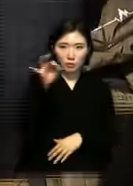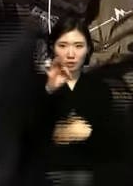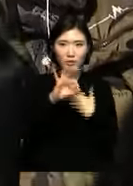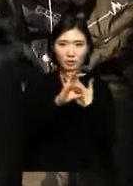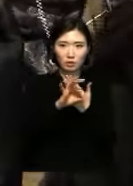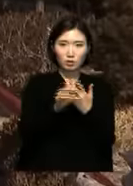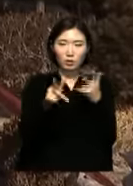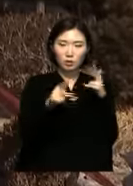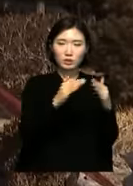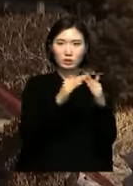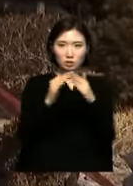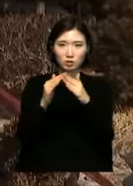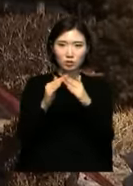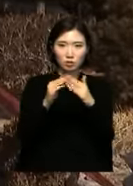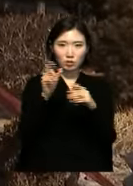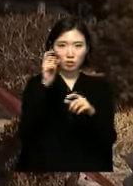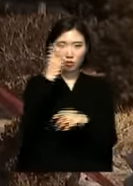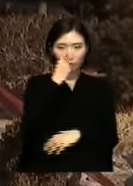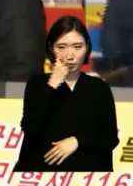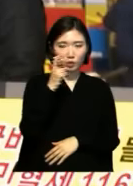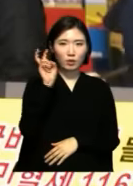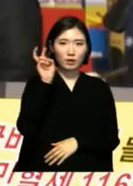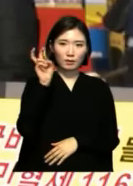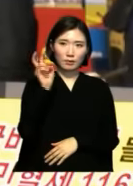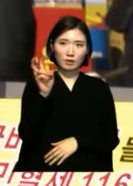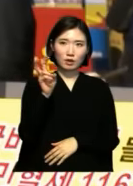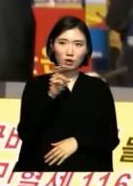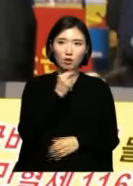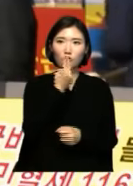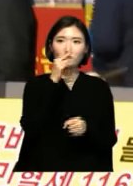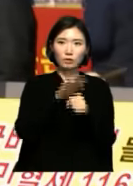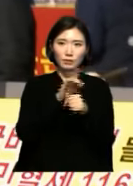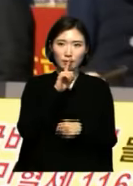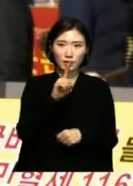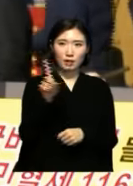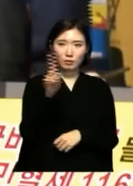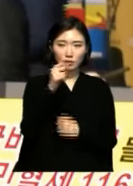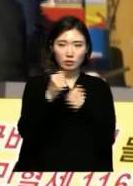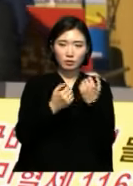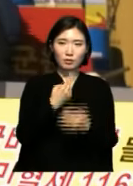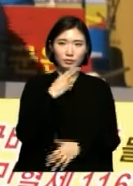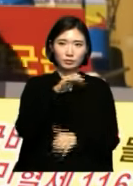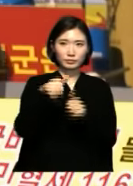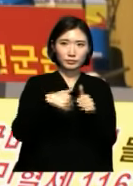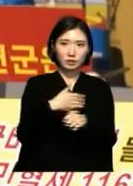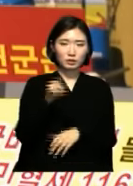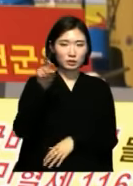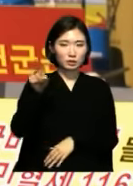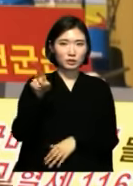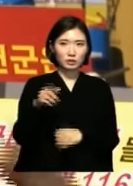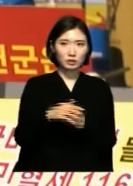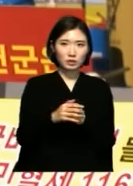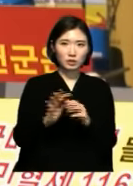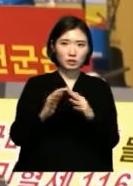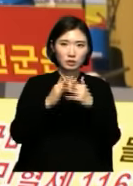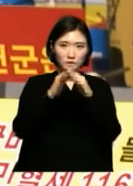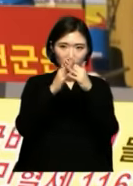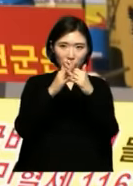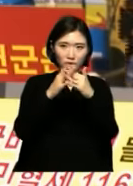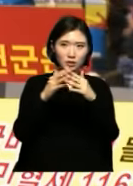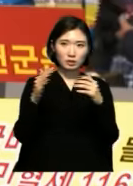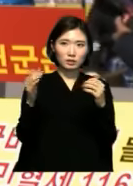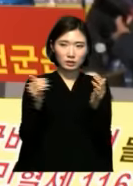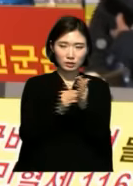이전을 검토했을 거라며 억울함도 호소합니다. 아무것도 설명되지 않은 상태에서 니들은 이걸 전화했으니까 이거를 무조건